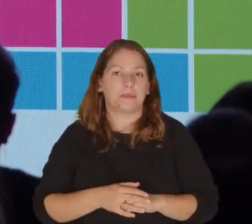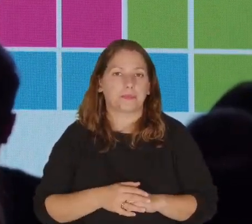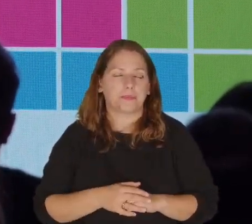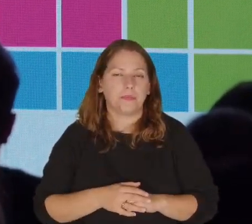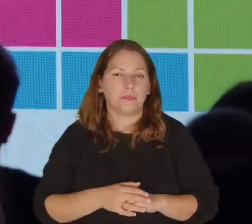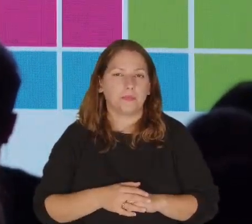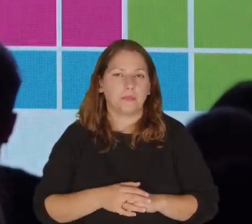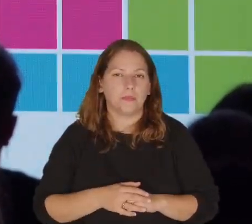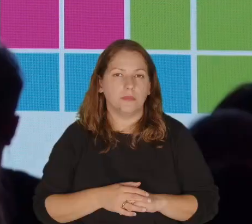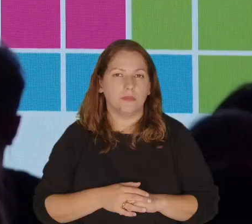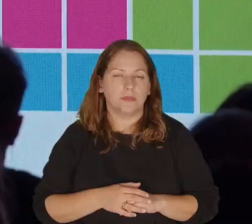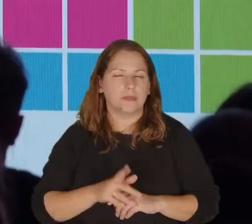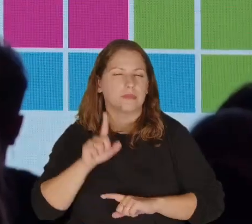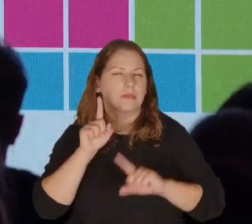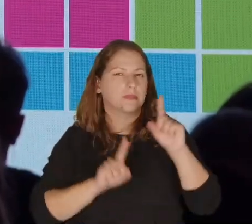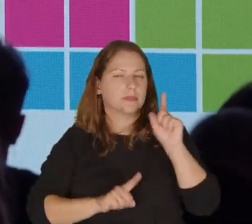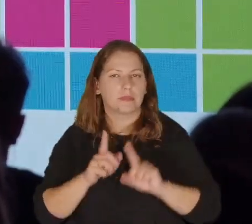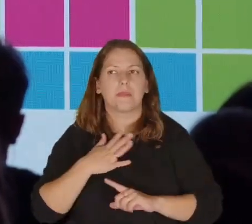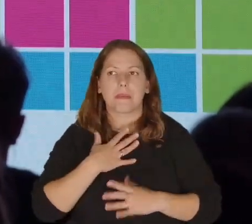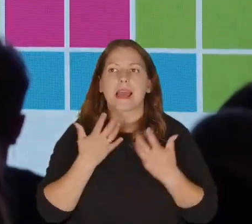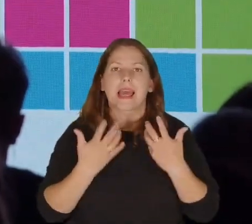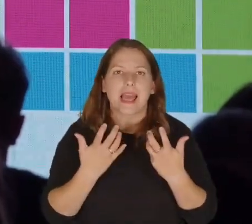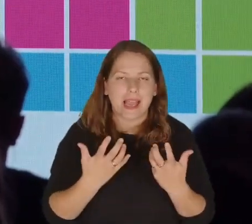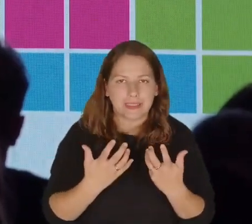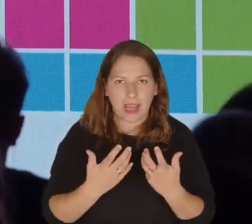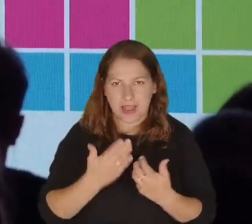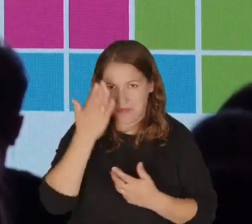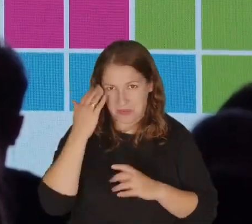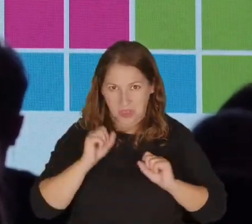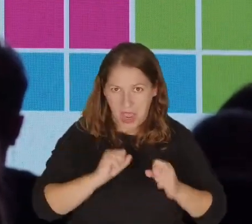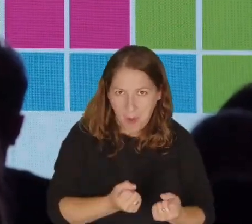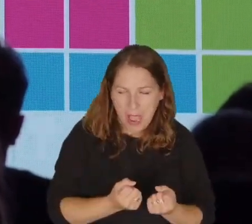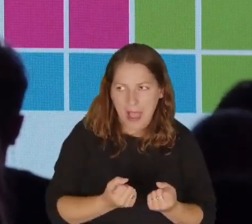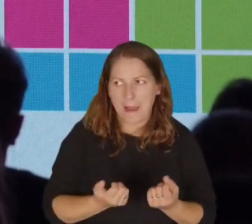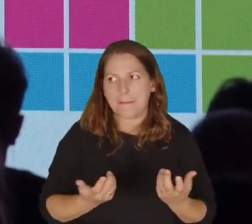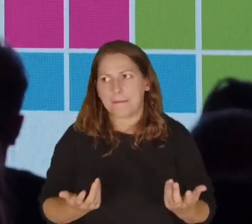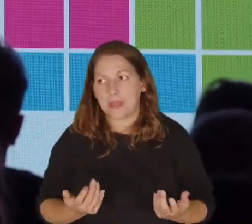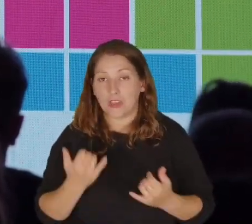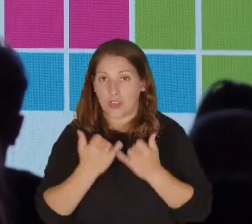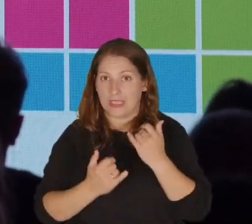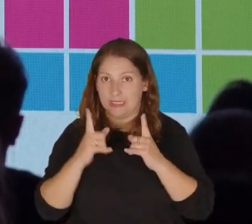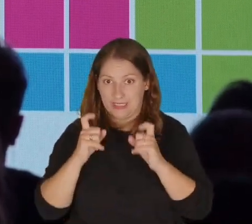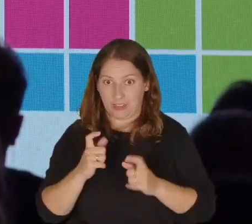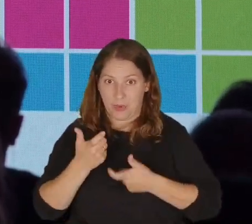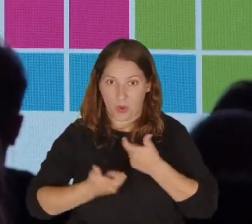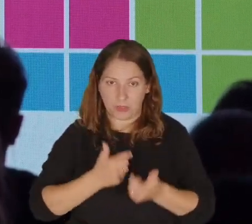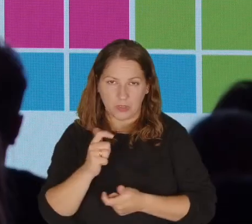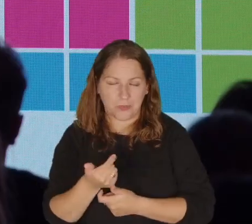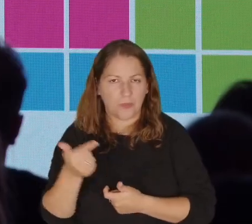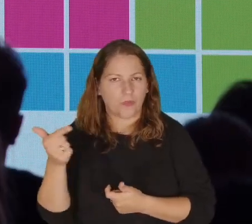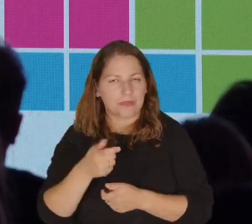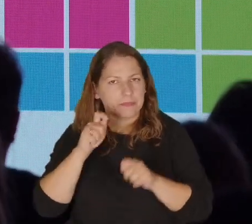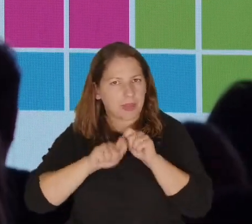no, czasami mamy dobre chęci, ale nie wiemy, czy coś działa, więc zawsze jak coś zaczynamy robić, to